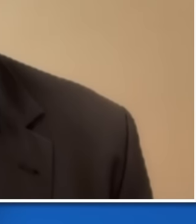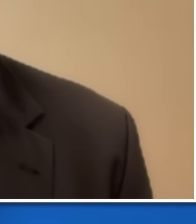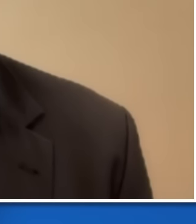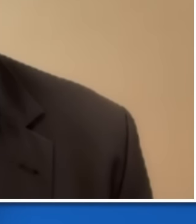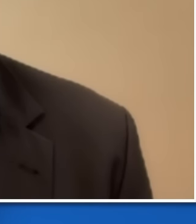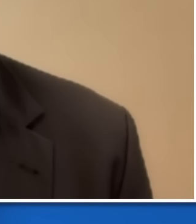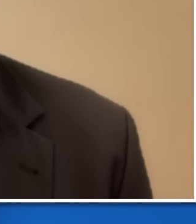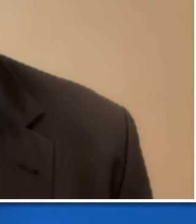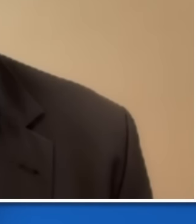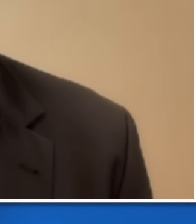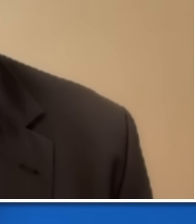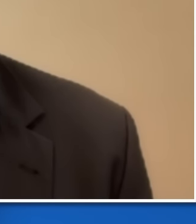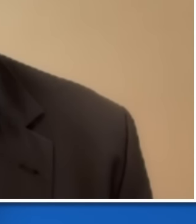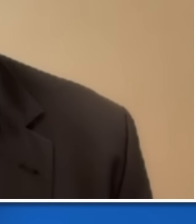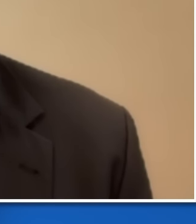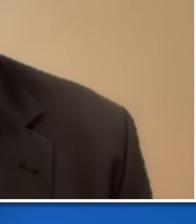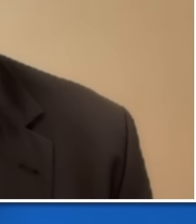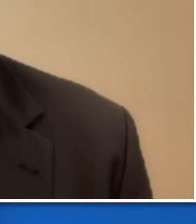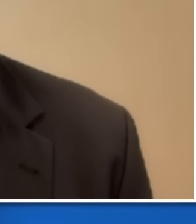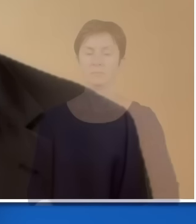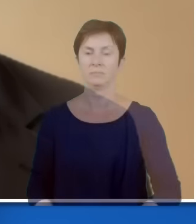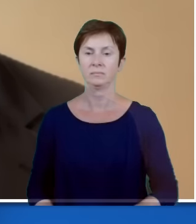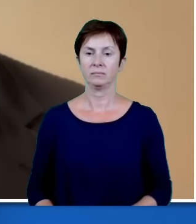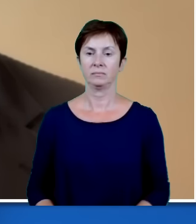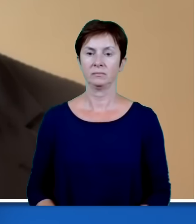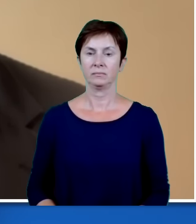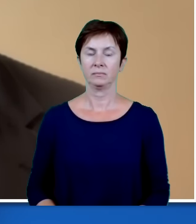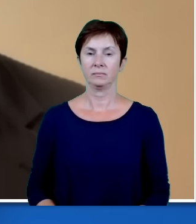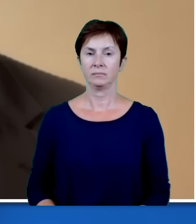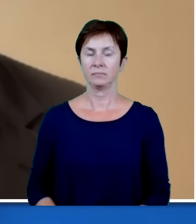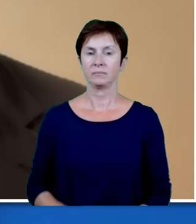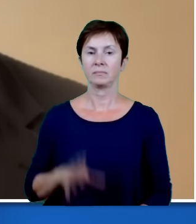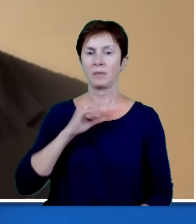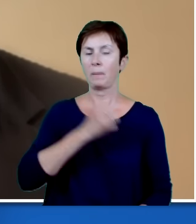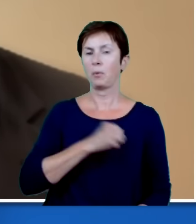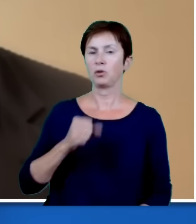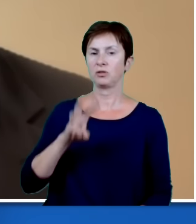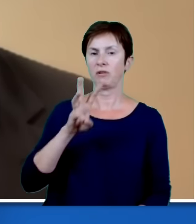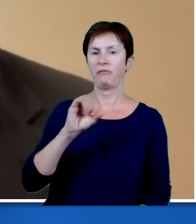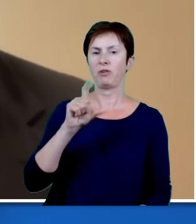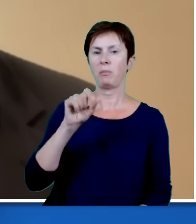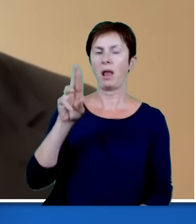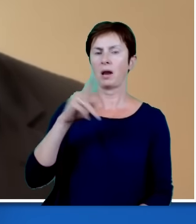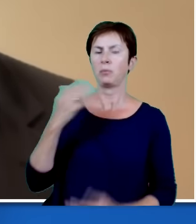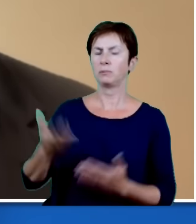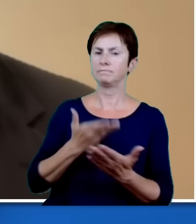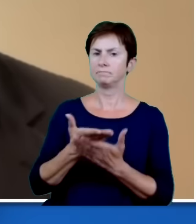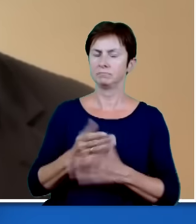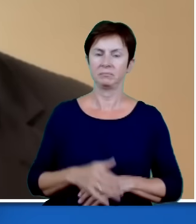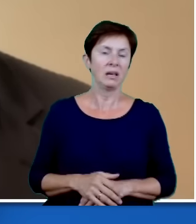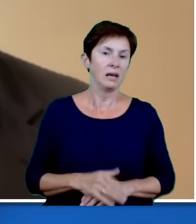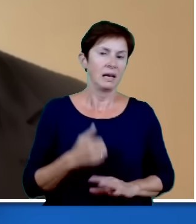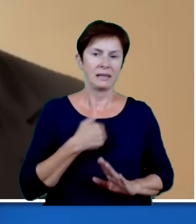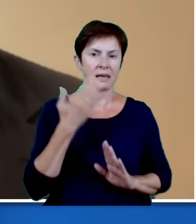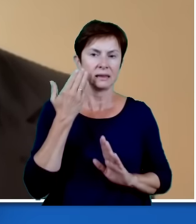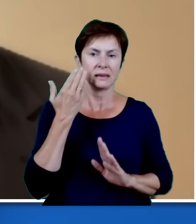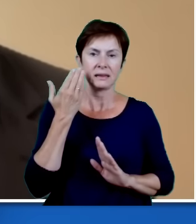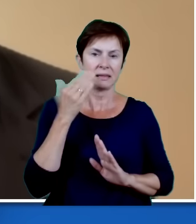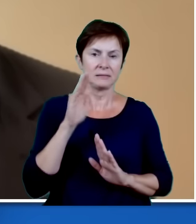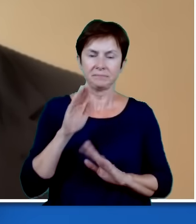pomysłu postulatu który zgłosił pan poseł Wipler nie znam szczegółów tego